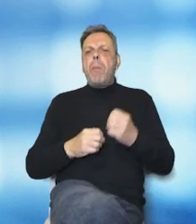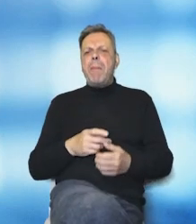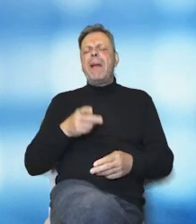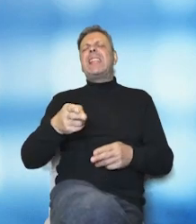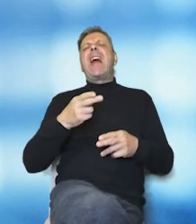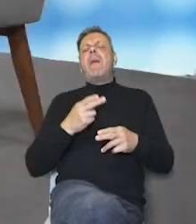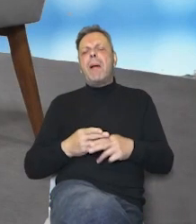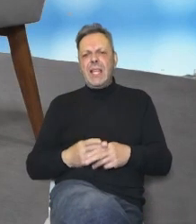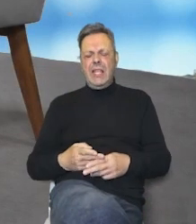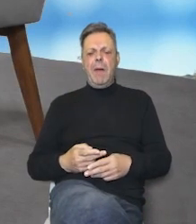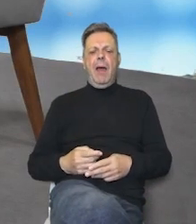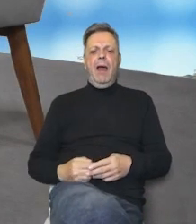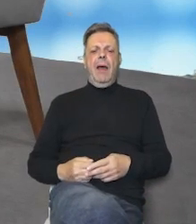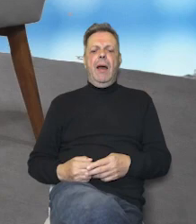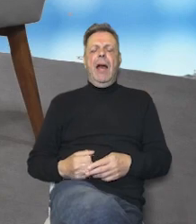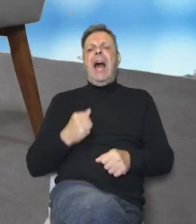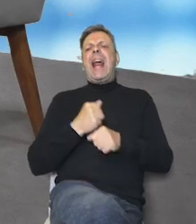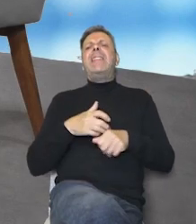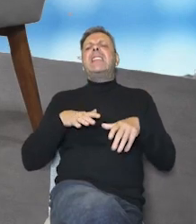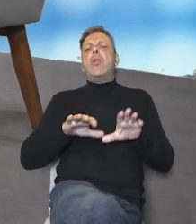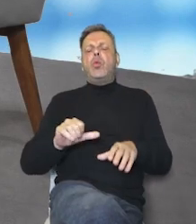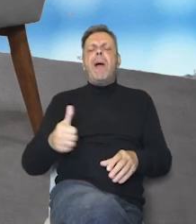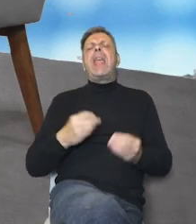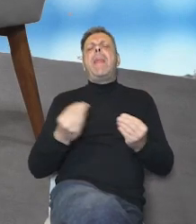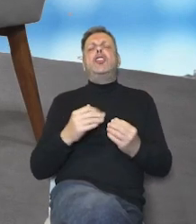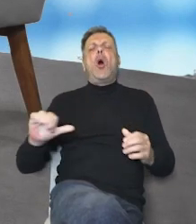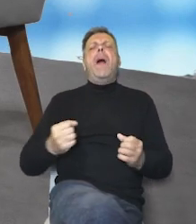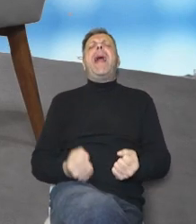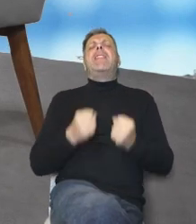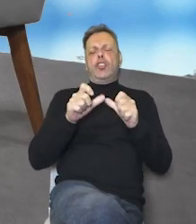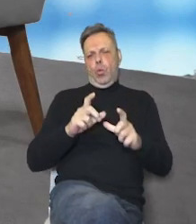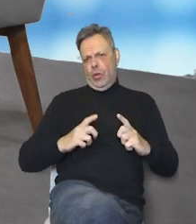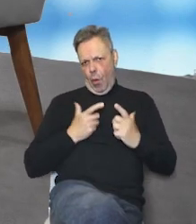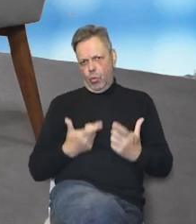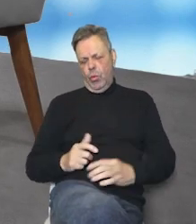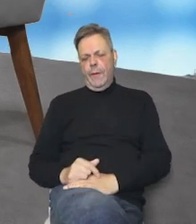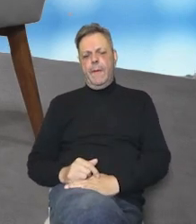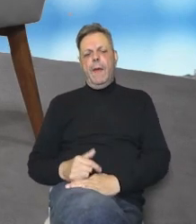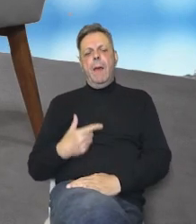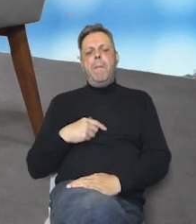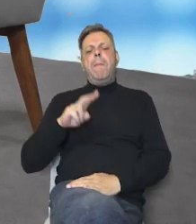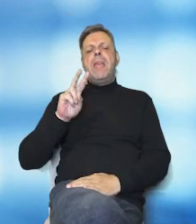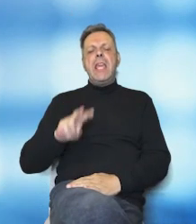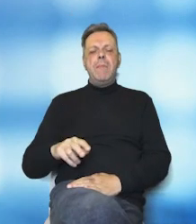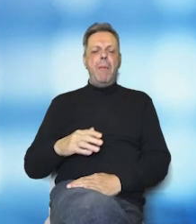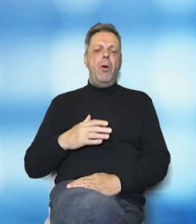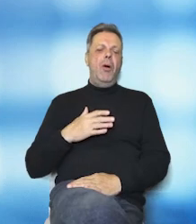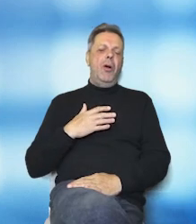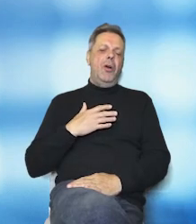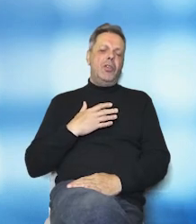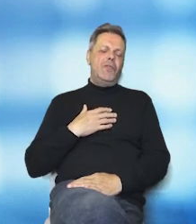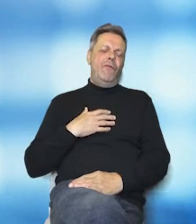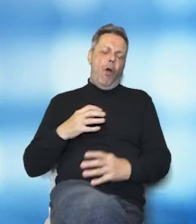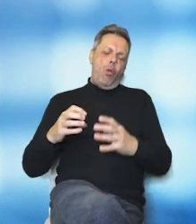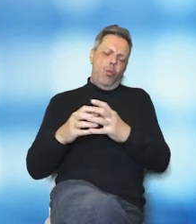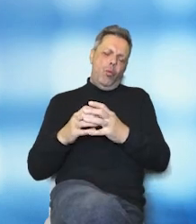pacijentima? Ipak, rad s ljudima je nešto najteže u životu. Pa imamo mi svoju Balint grupu. Ipak.